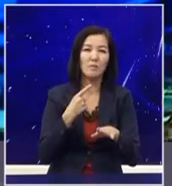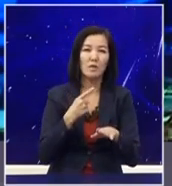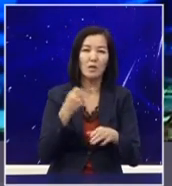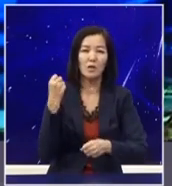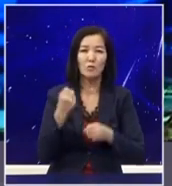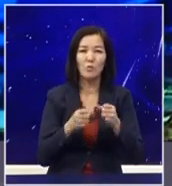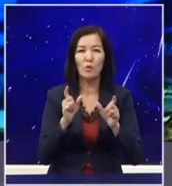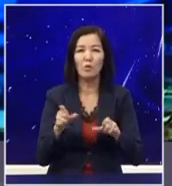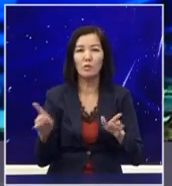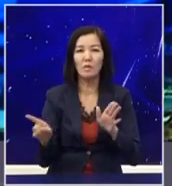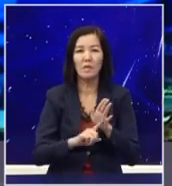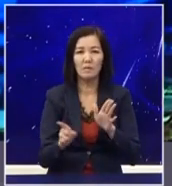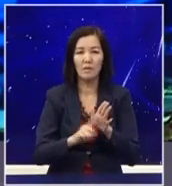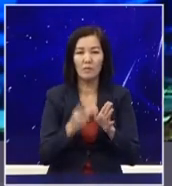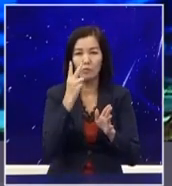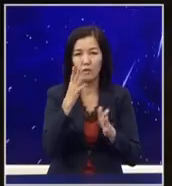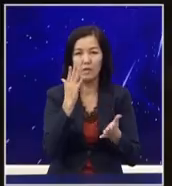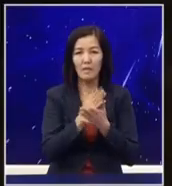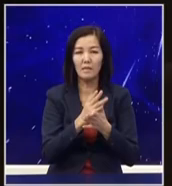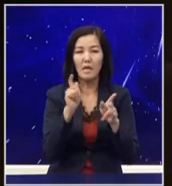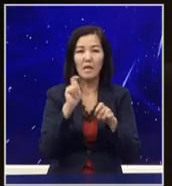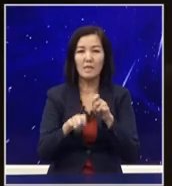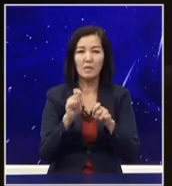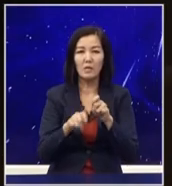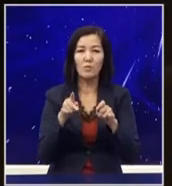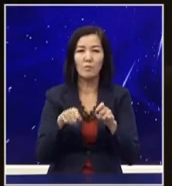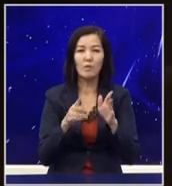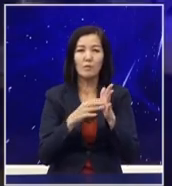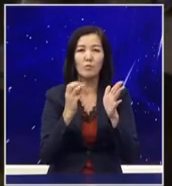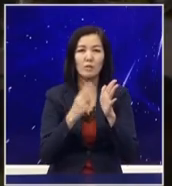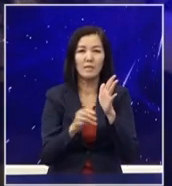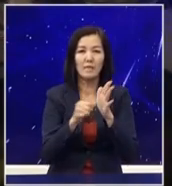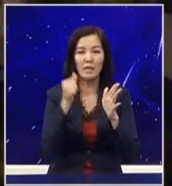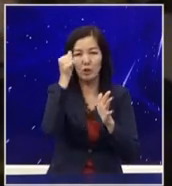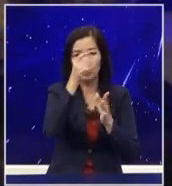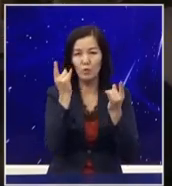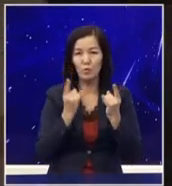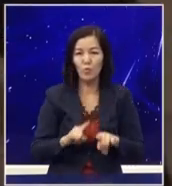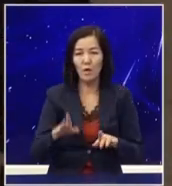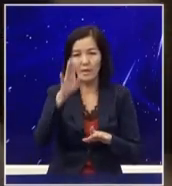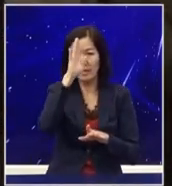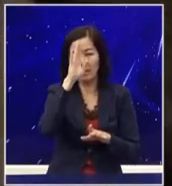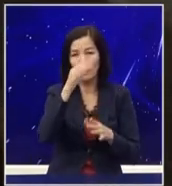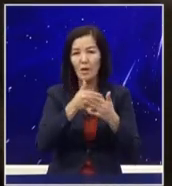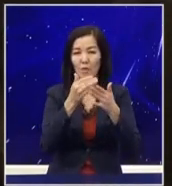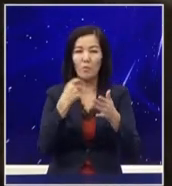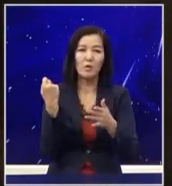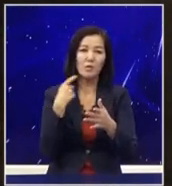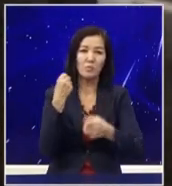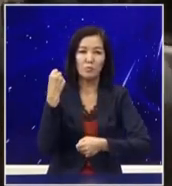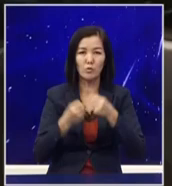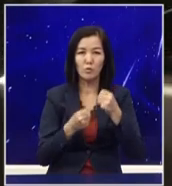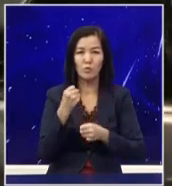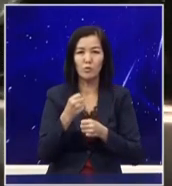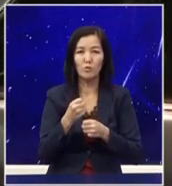жолаушы тасымалдап жүргенін анықтаған. Тексеру барысында 1986 жылғы туған азамат бұған дейін де ішімдік ішіп көлік